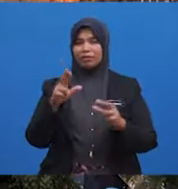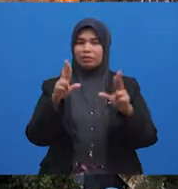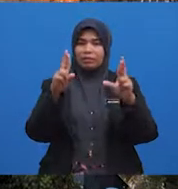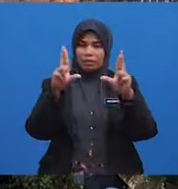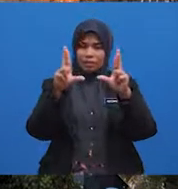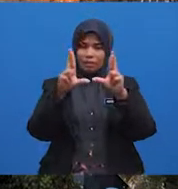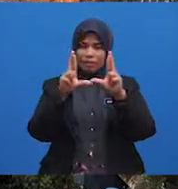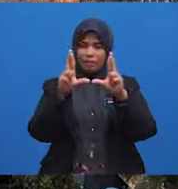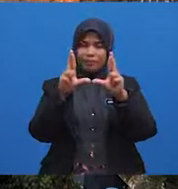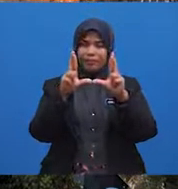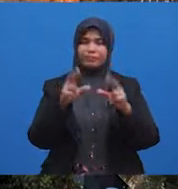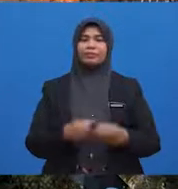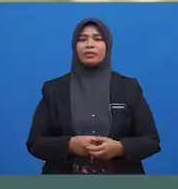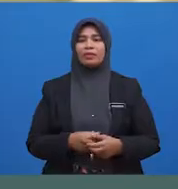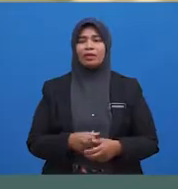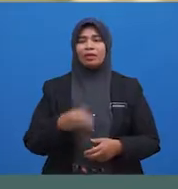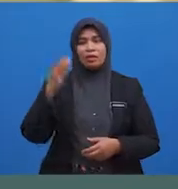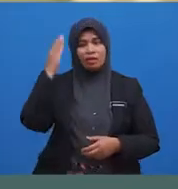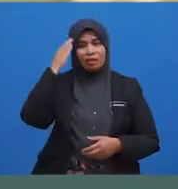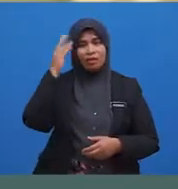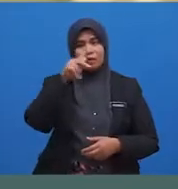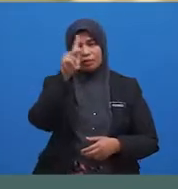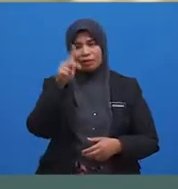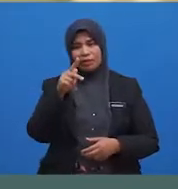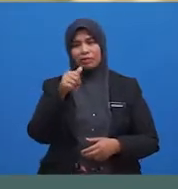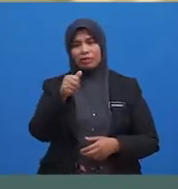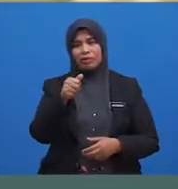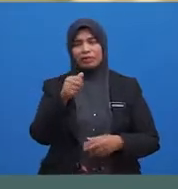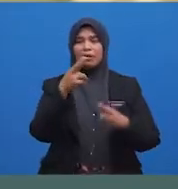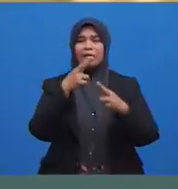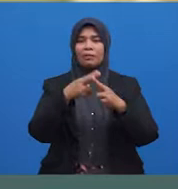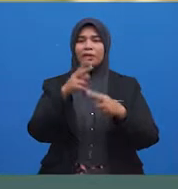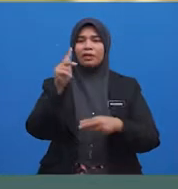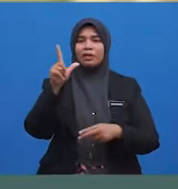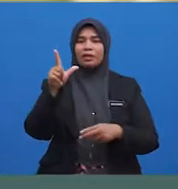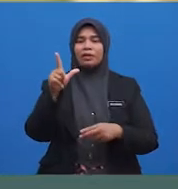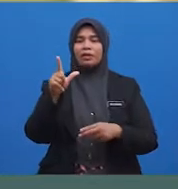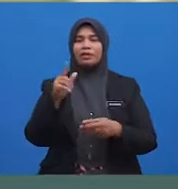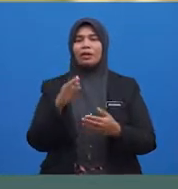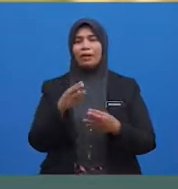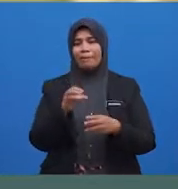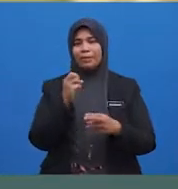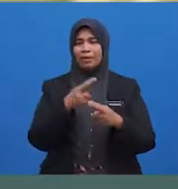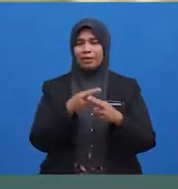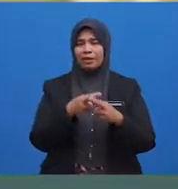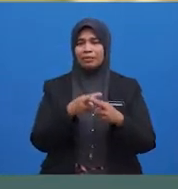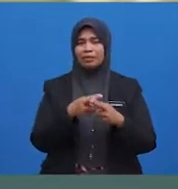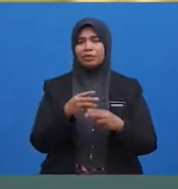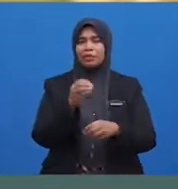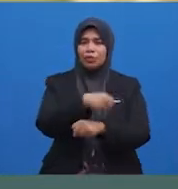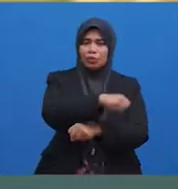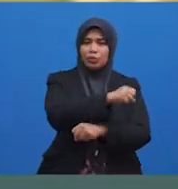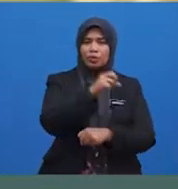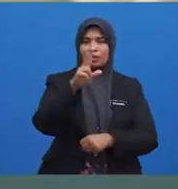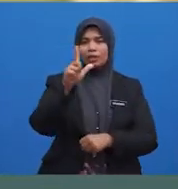berkembar Petronas. Tahukah anda nama Kuala Lumpur diambil sempena nama Sungai Lumpur? Namun